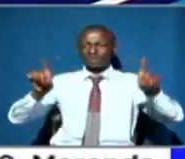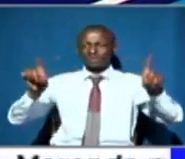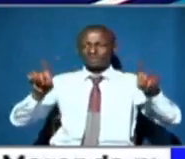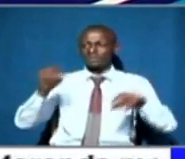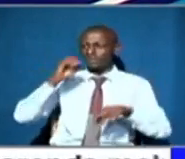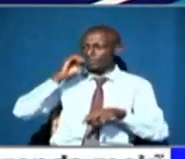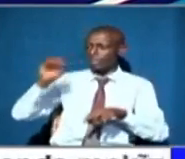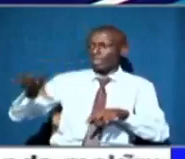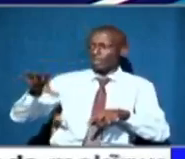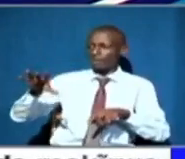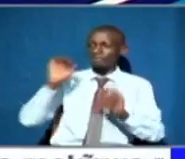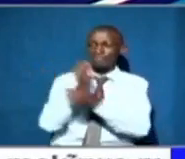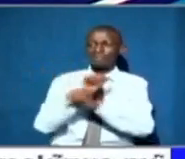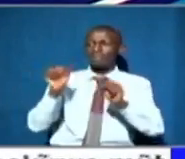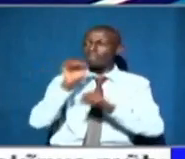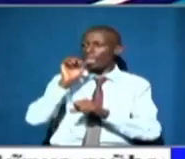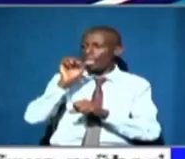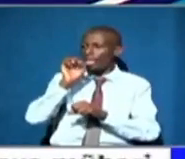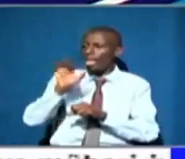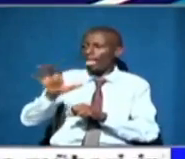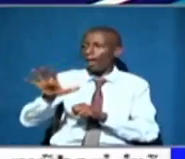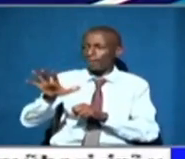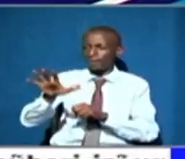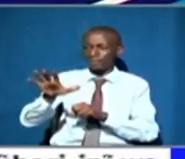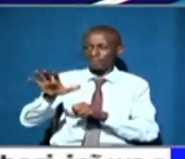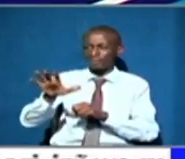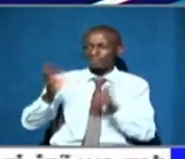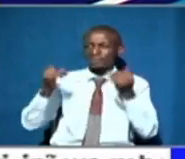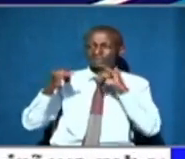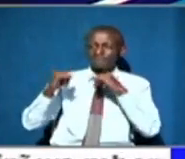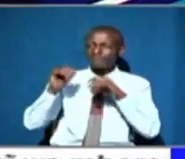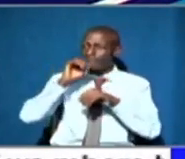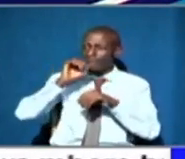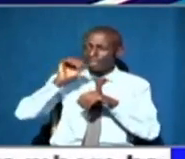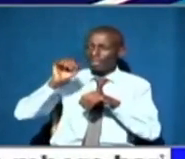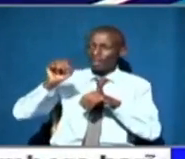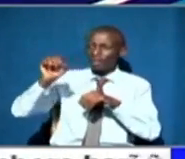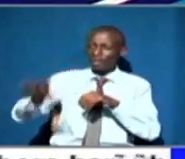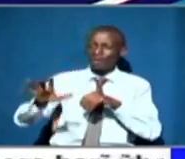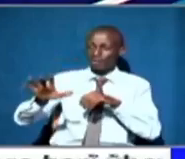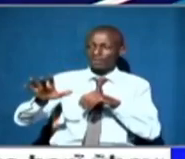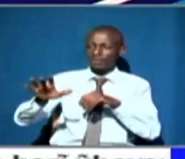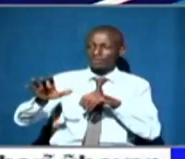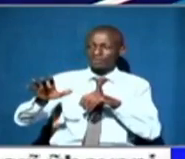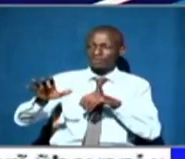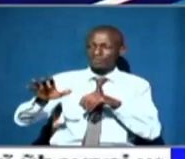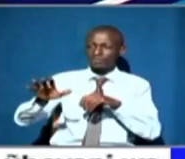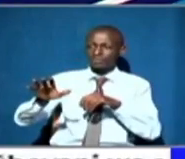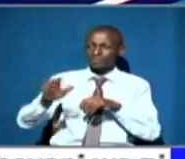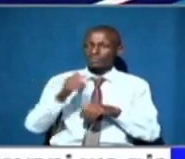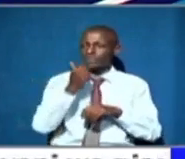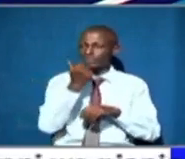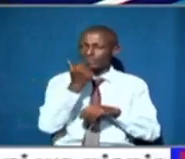mata maako matige kukinyira. Na ona igike na hinya atia. No maumire magwe haha. Na nikio tuwa